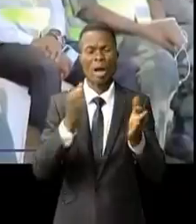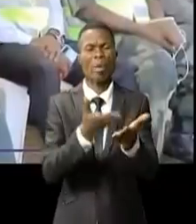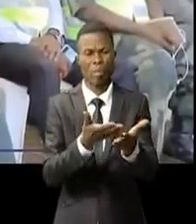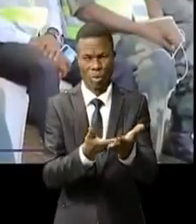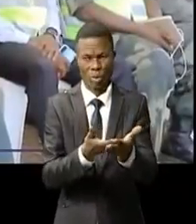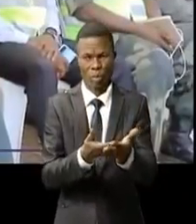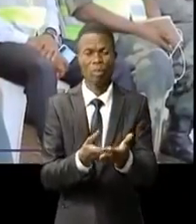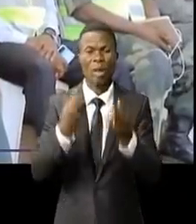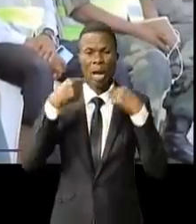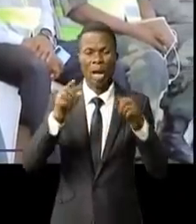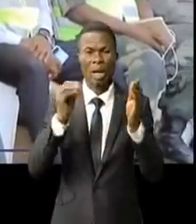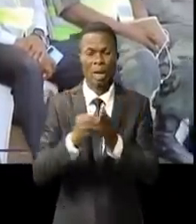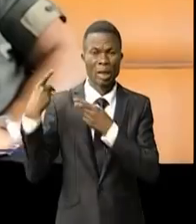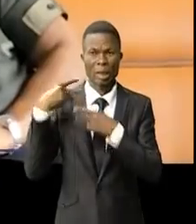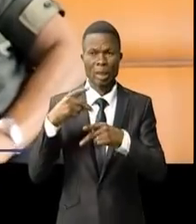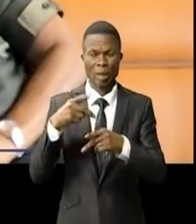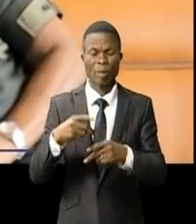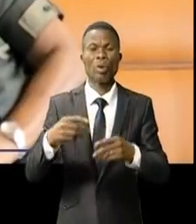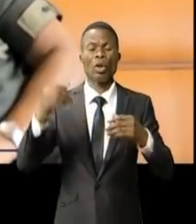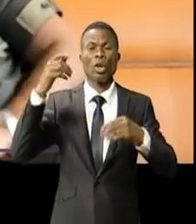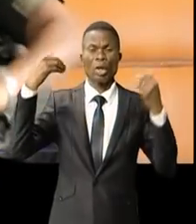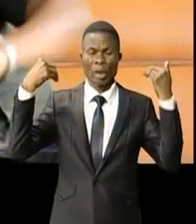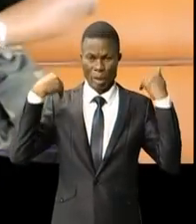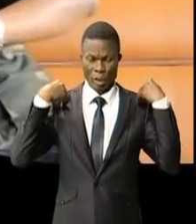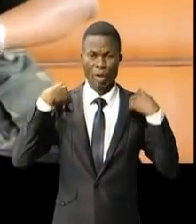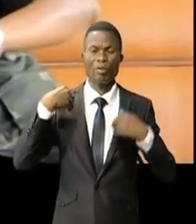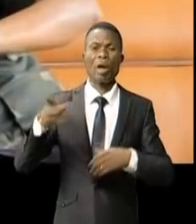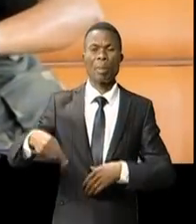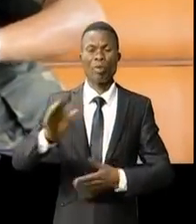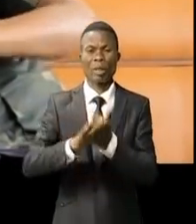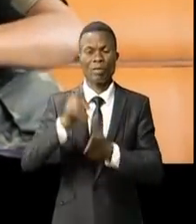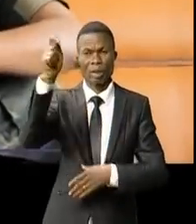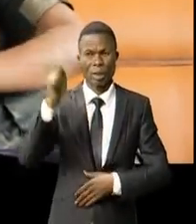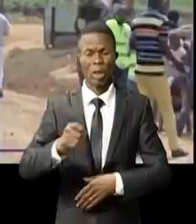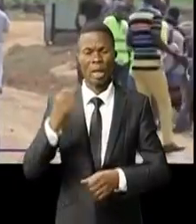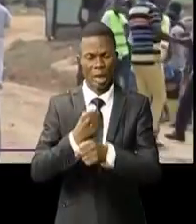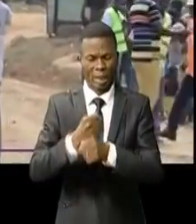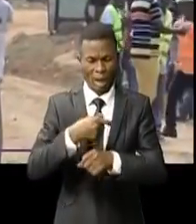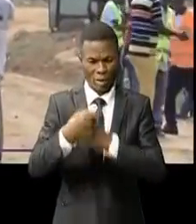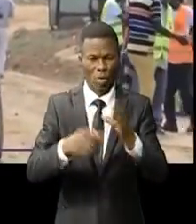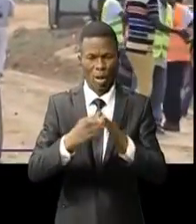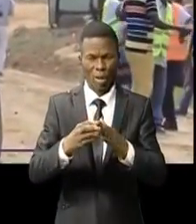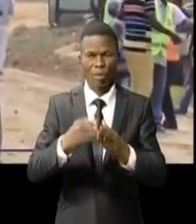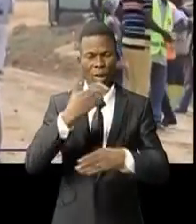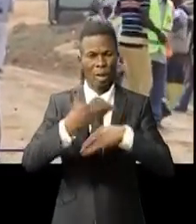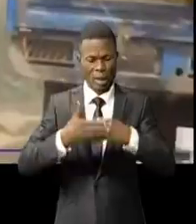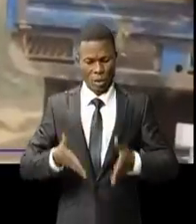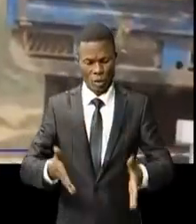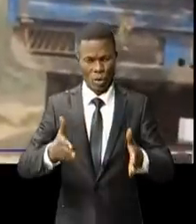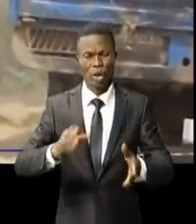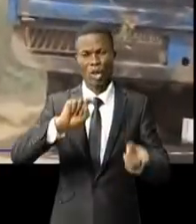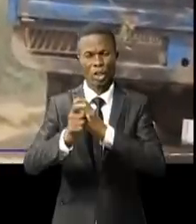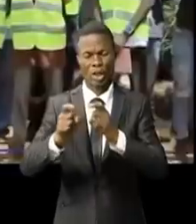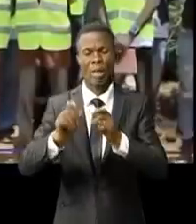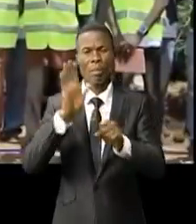positifs. Rappelons que depuis l'installation de l'état de siège, l'administration militaire s'est lancée avec ses partenaires à la construction, à la réhabilitation